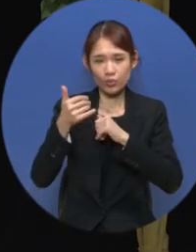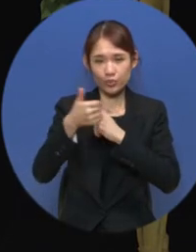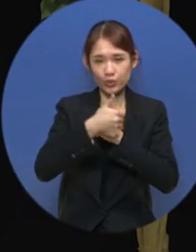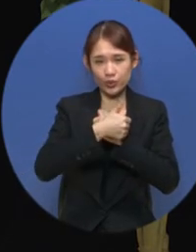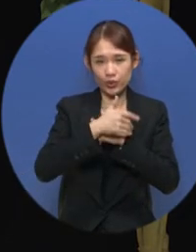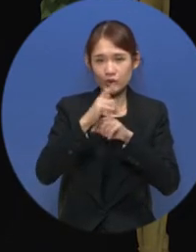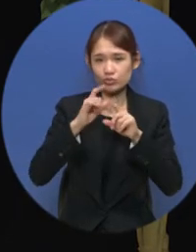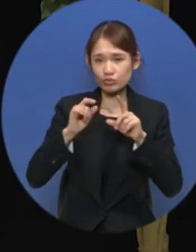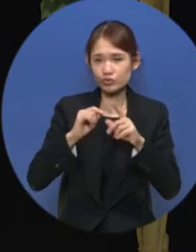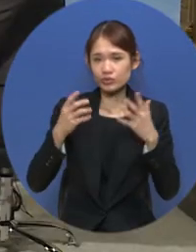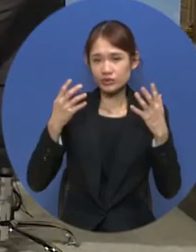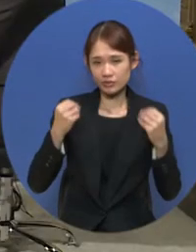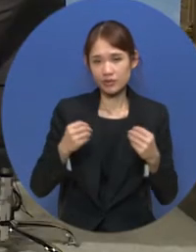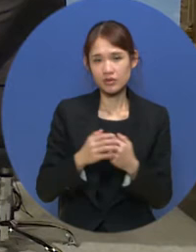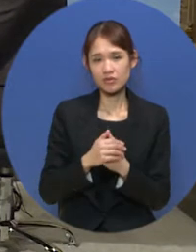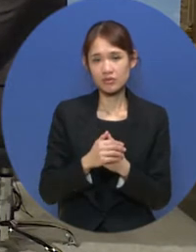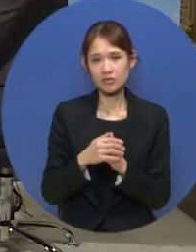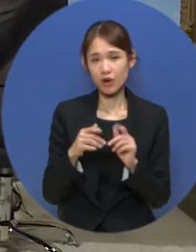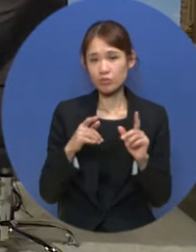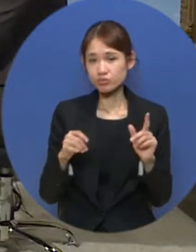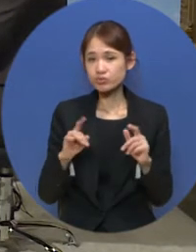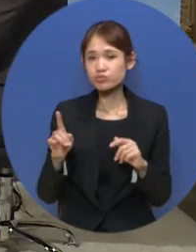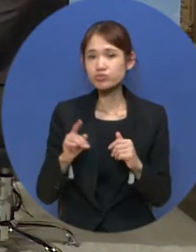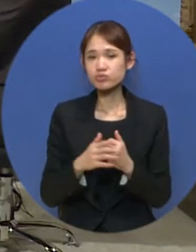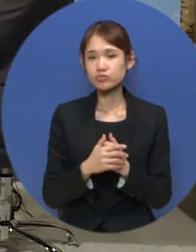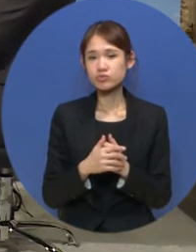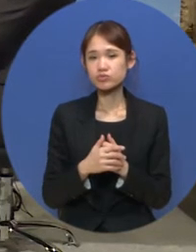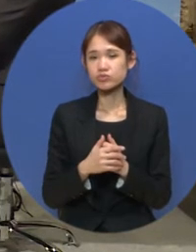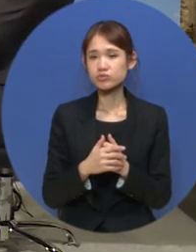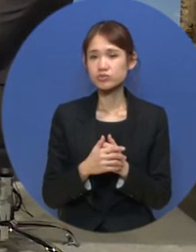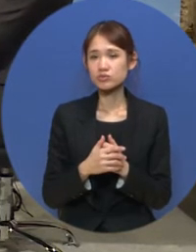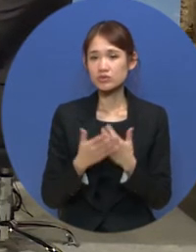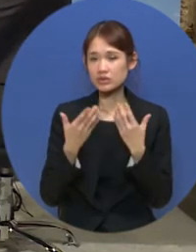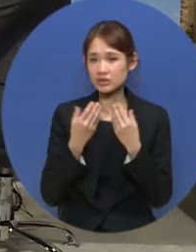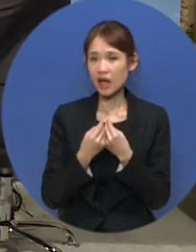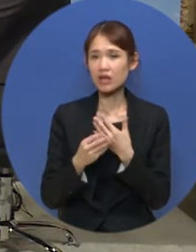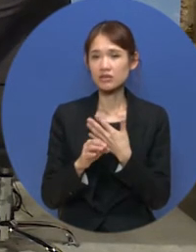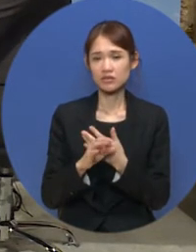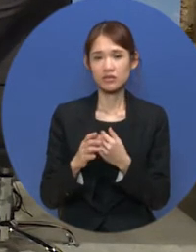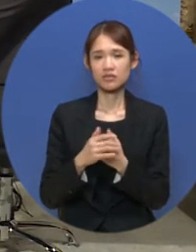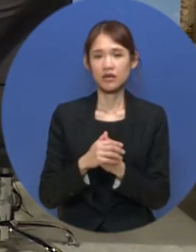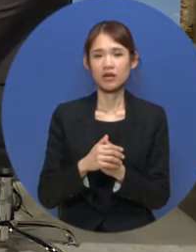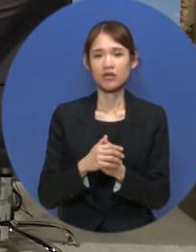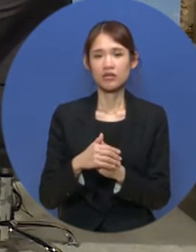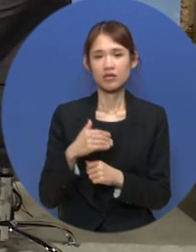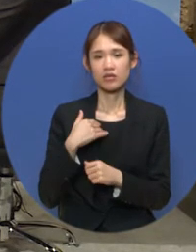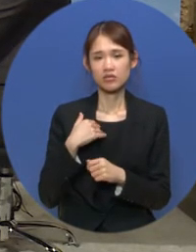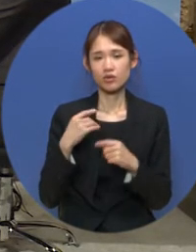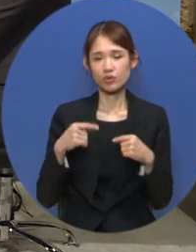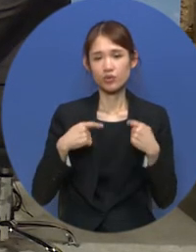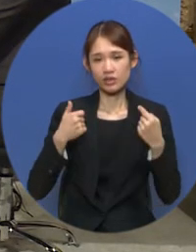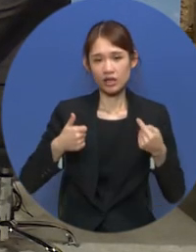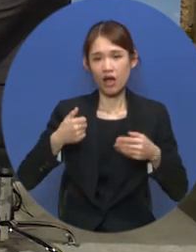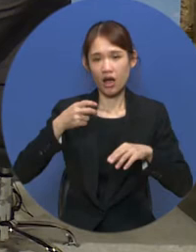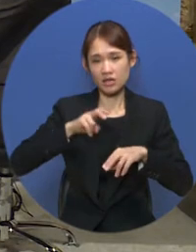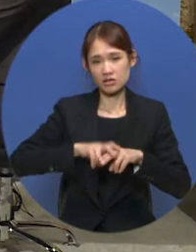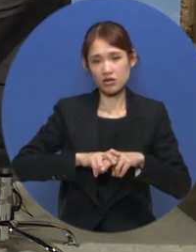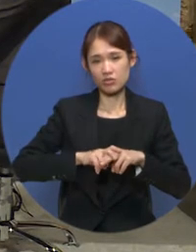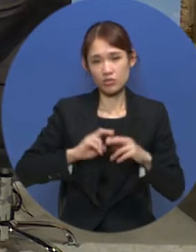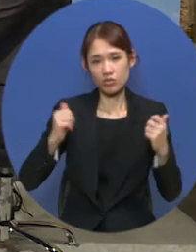상당히 많더라고요. 예, 어떤 부분들이요? 센터장님께서. 뭐 예를 들자면, 저희는 휠체어 앉아서 네.